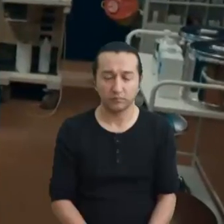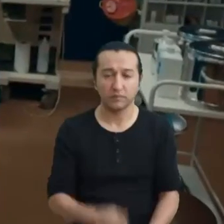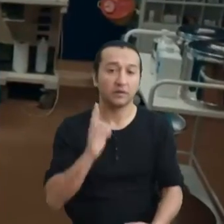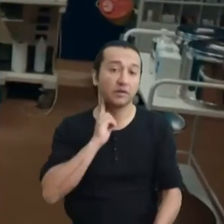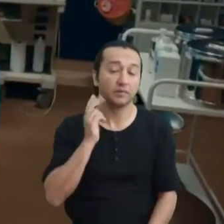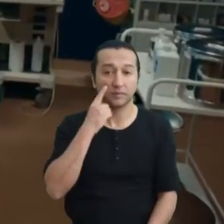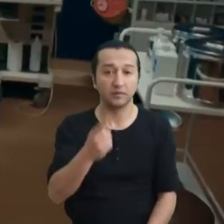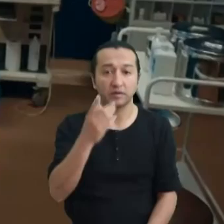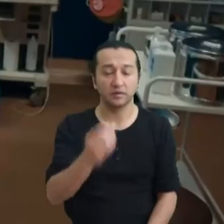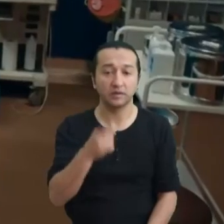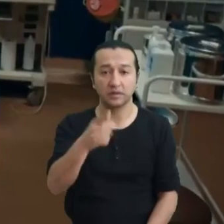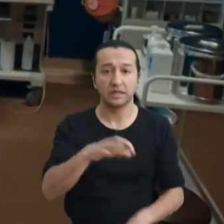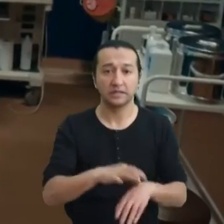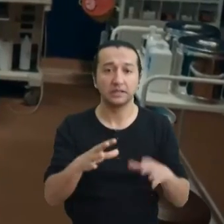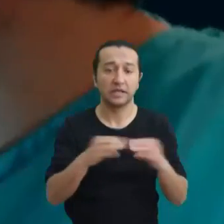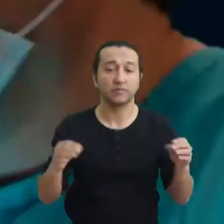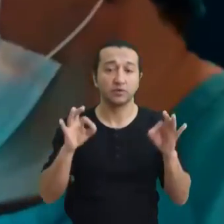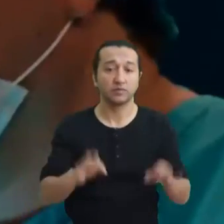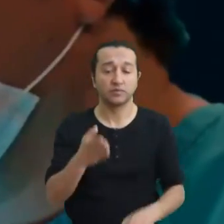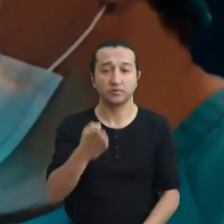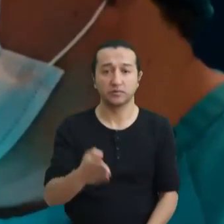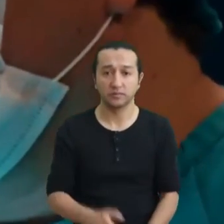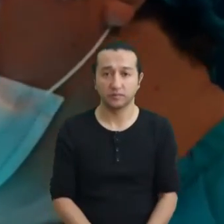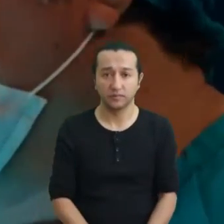Nabız alamıyorum. Hastayı kaybediyoruz.